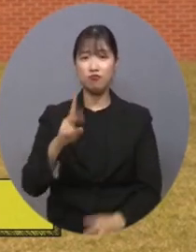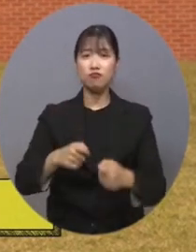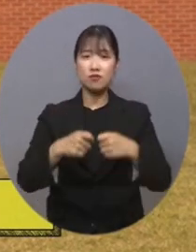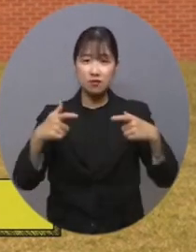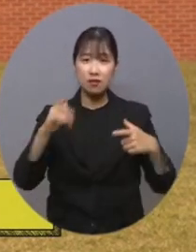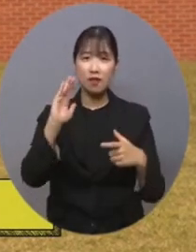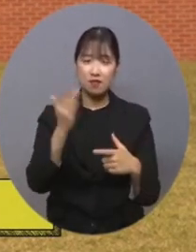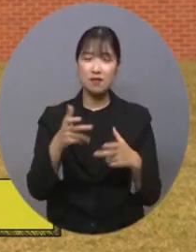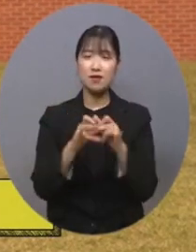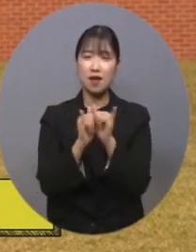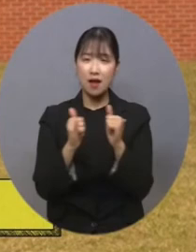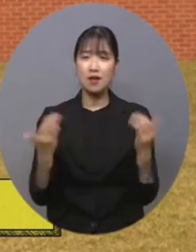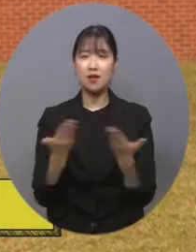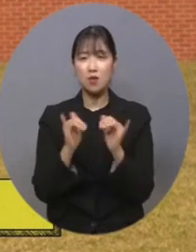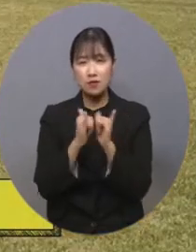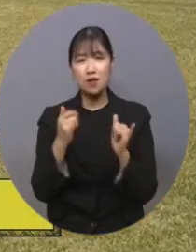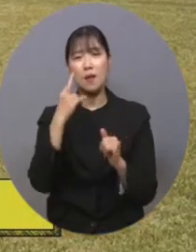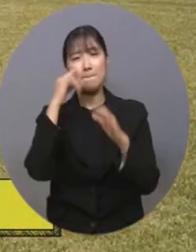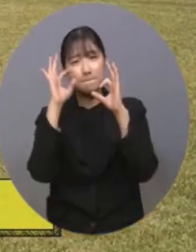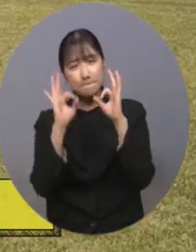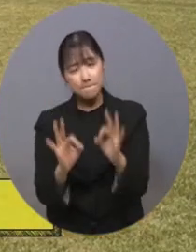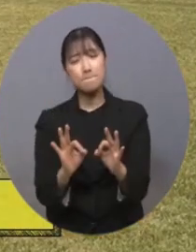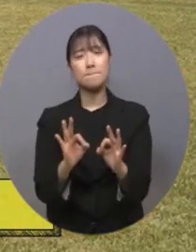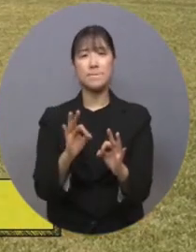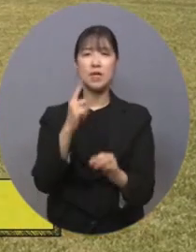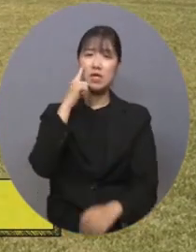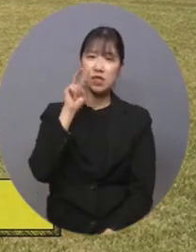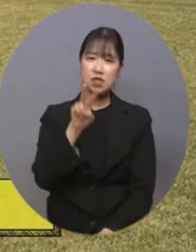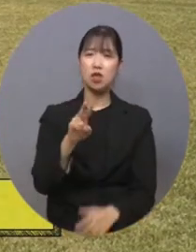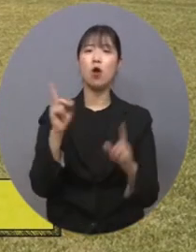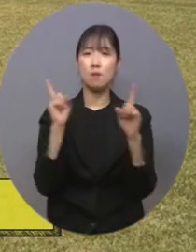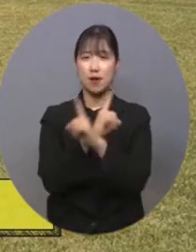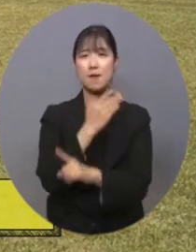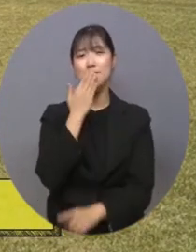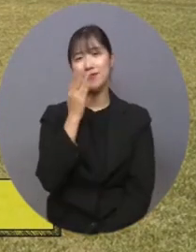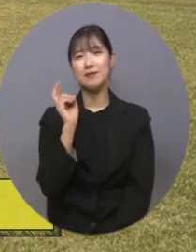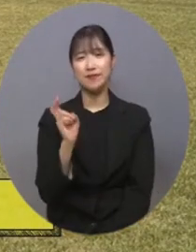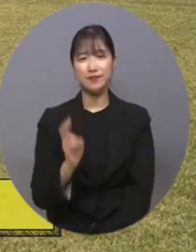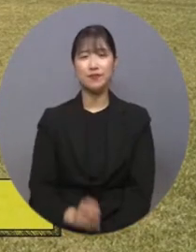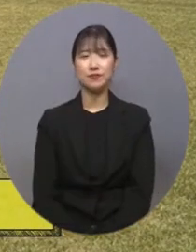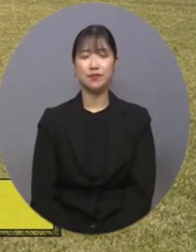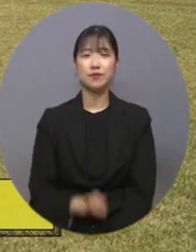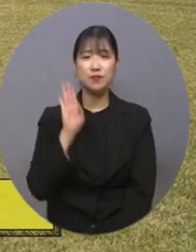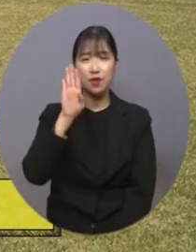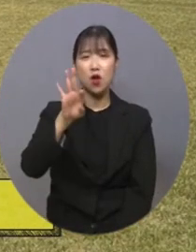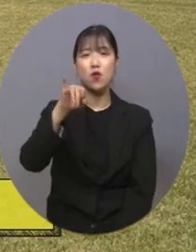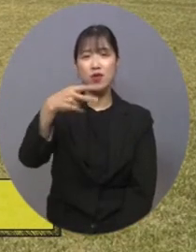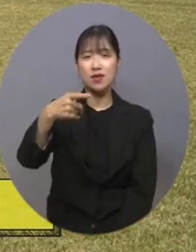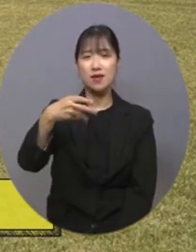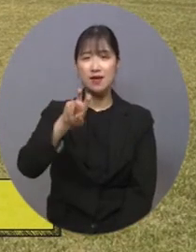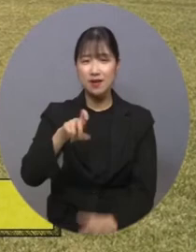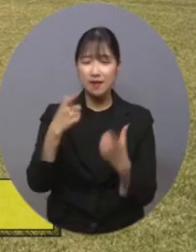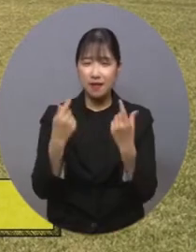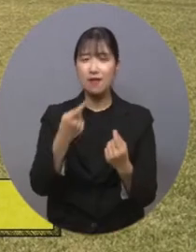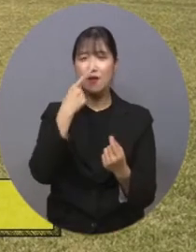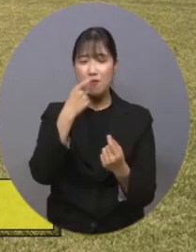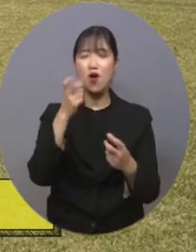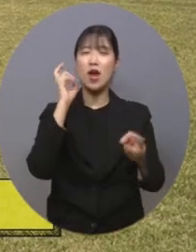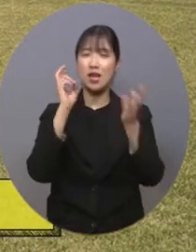늘어간다면 장애인 근로자들을 바라보는 시선 또한 달라질 수 있지 않을까요? 앞으로도 위드림